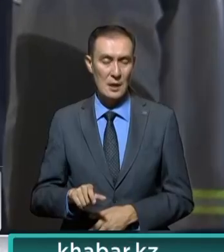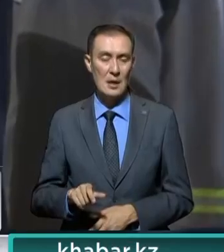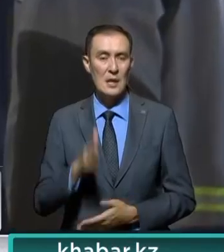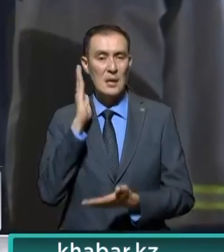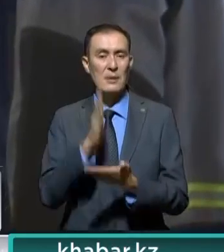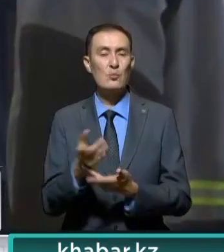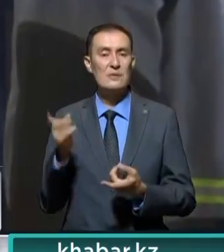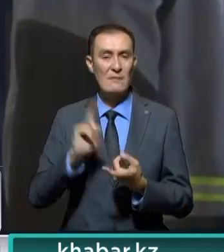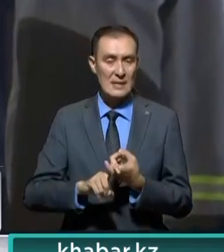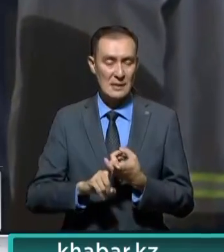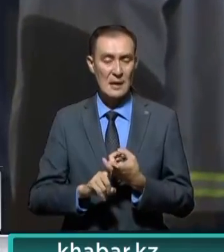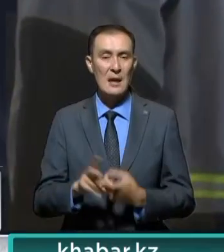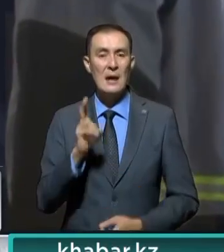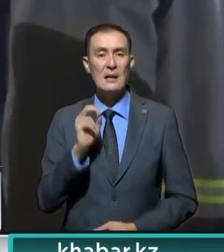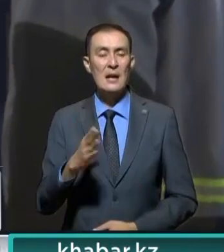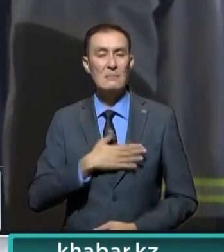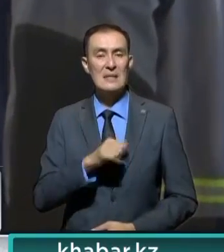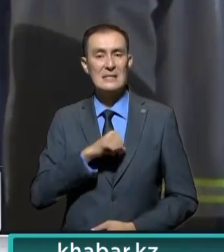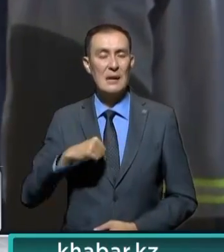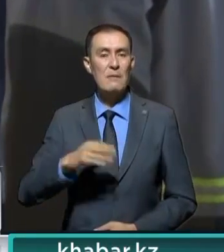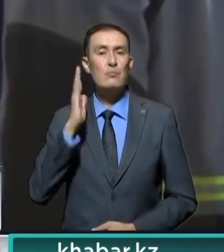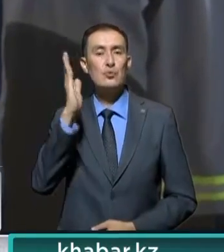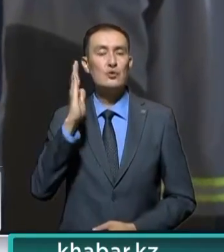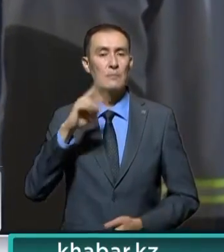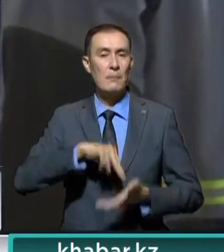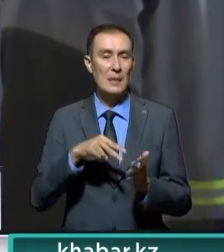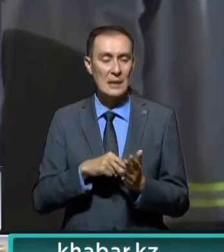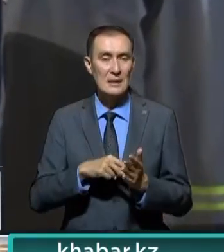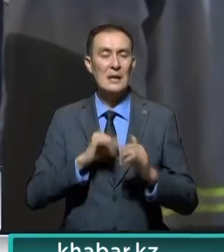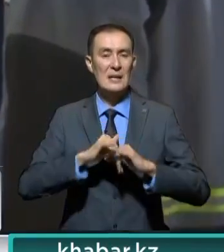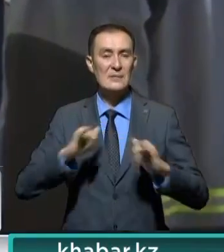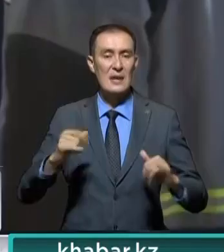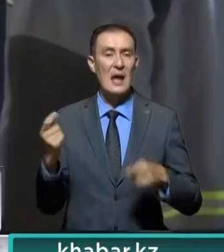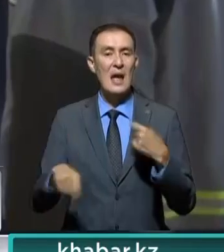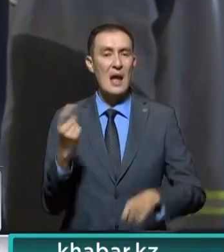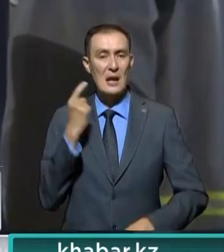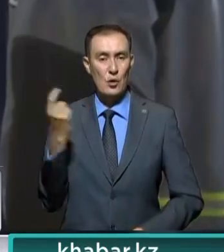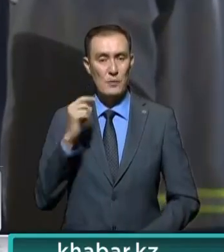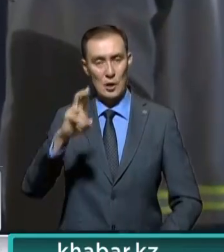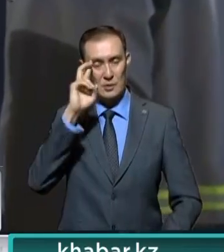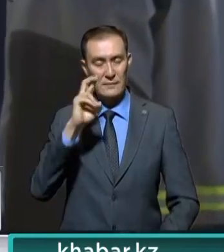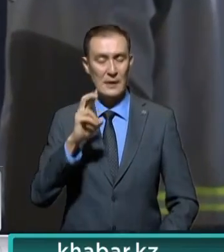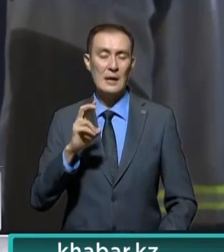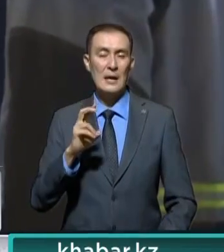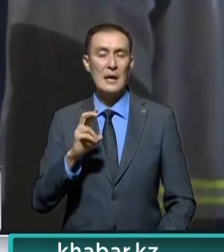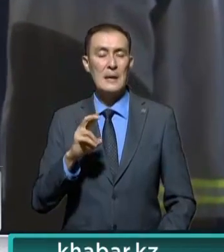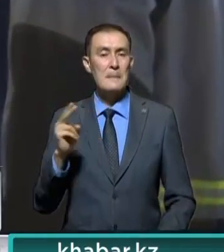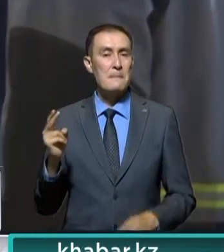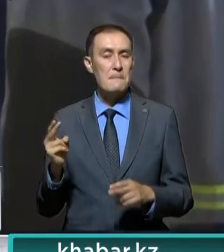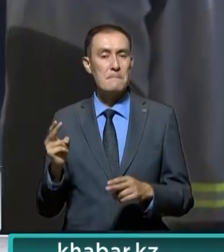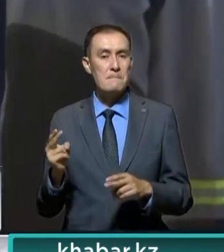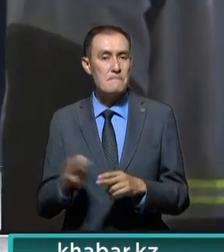напрямую связано с тем, как мы видим, концептуально видим дальнейшее развитие экономики страны. Здесь без